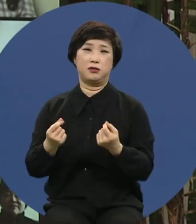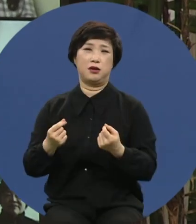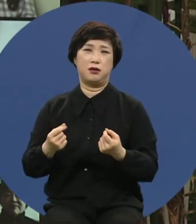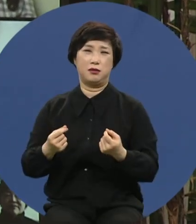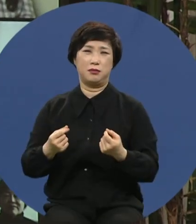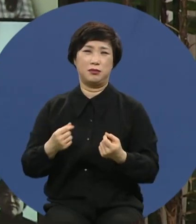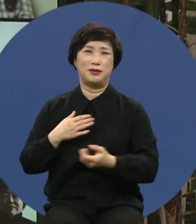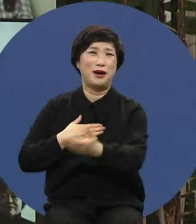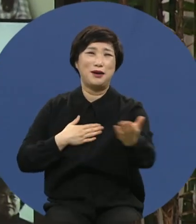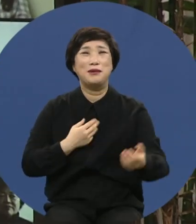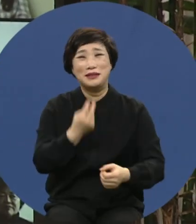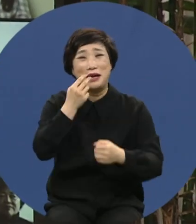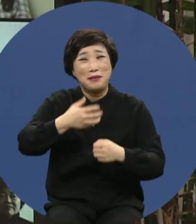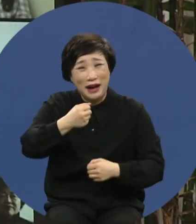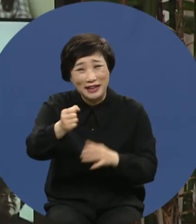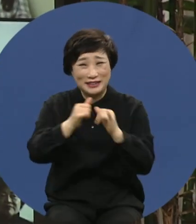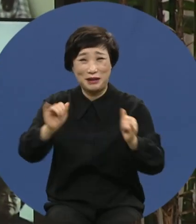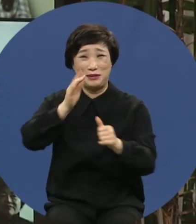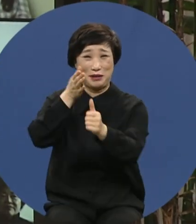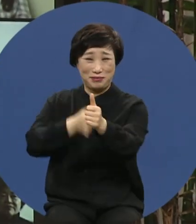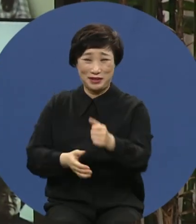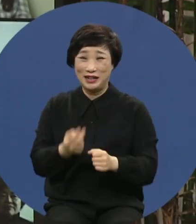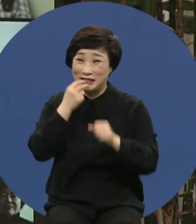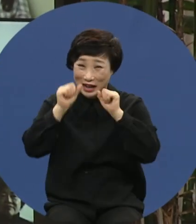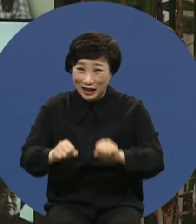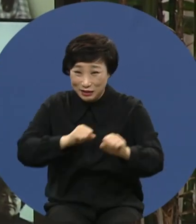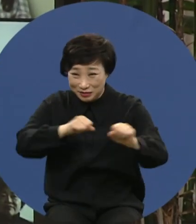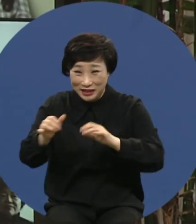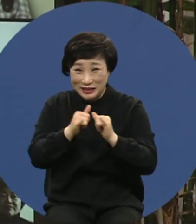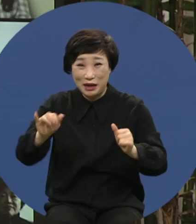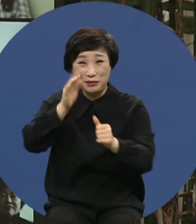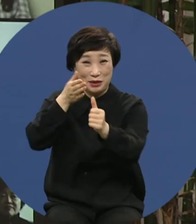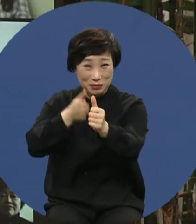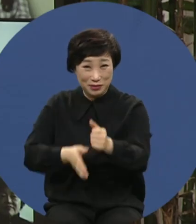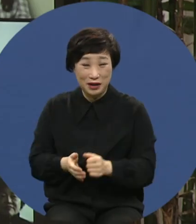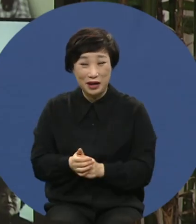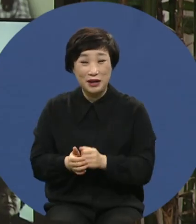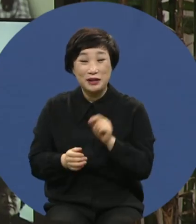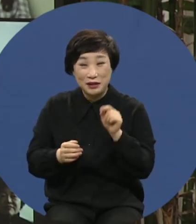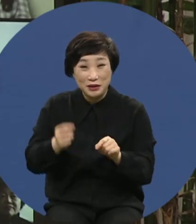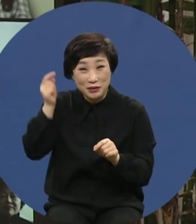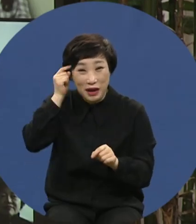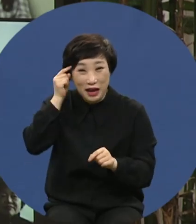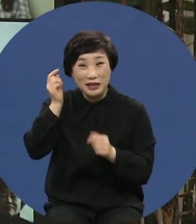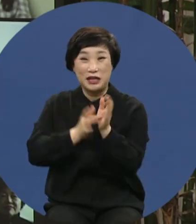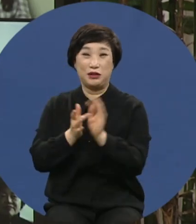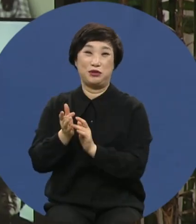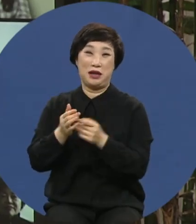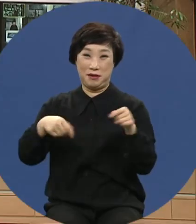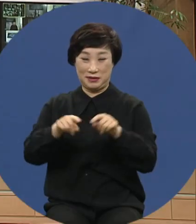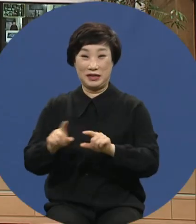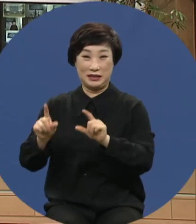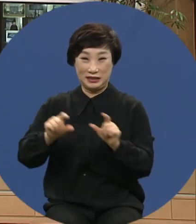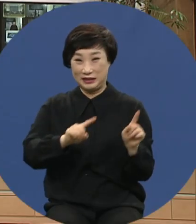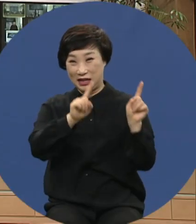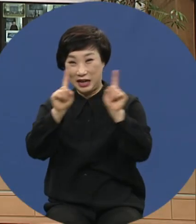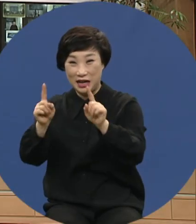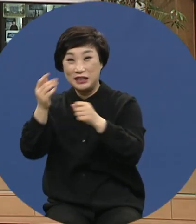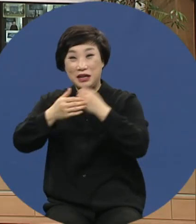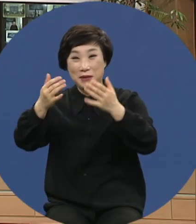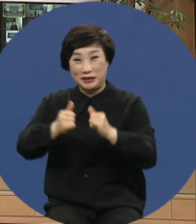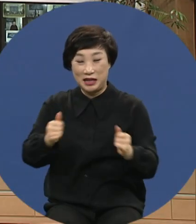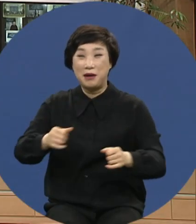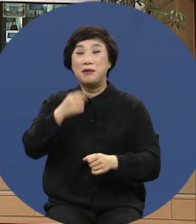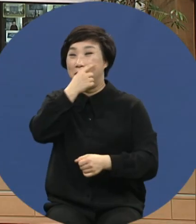되기 원합니다. 이 사람이 누구냐? 예수로 살아서 은혜 받은 사람의 표현이라 이 말이요.